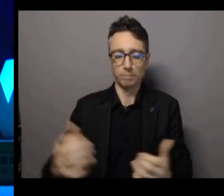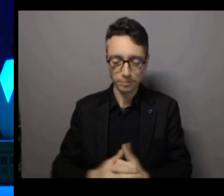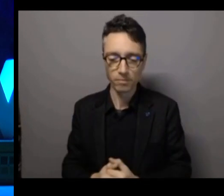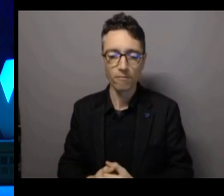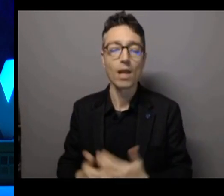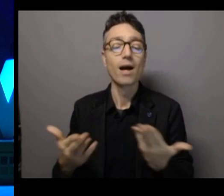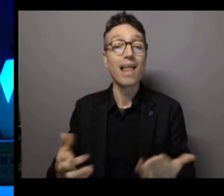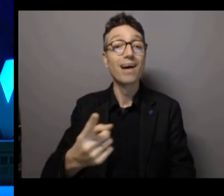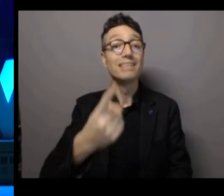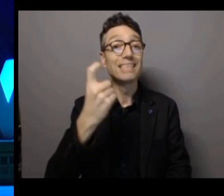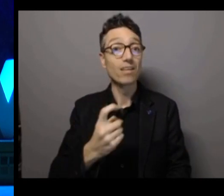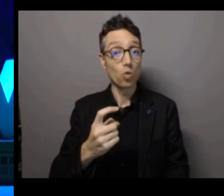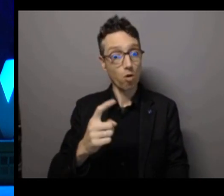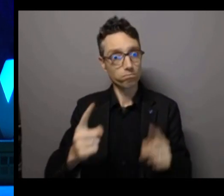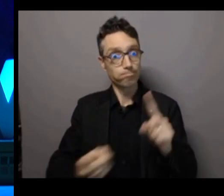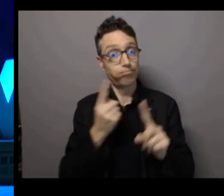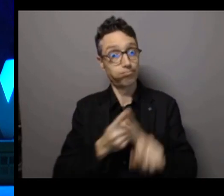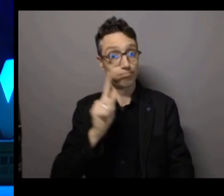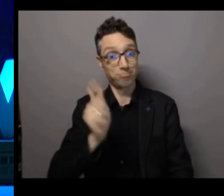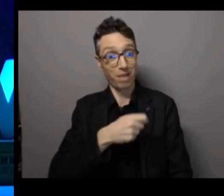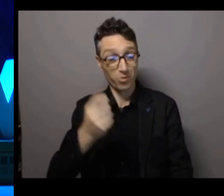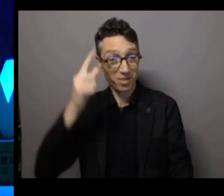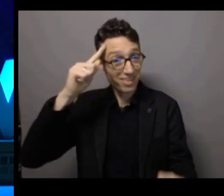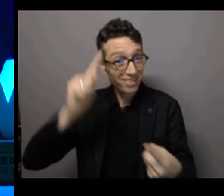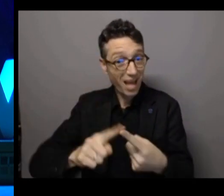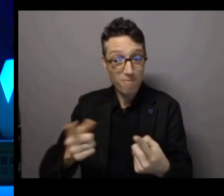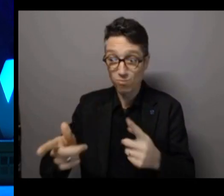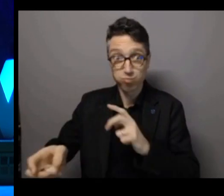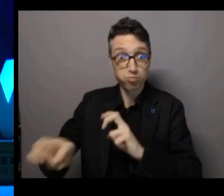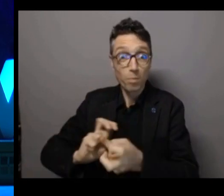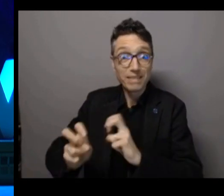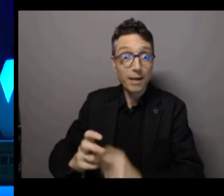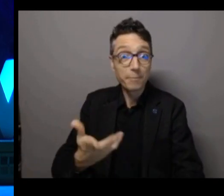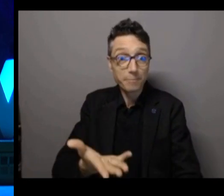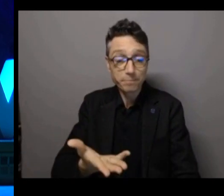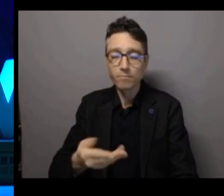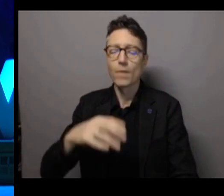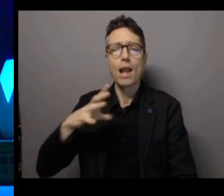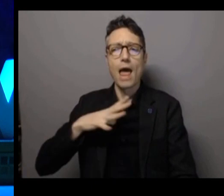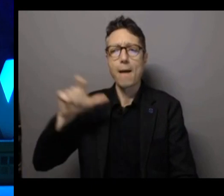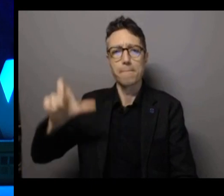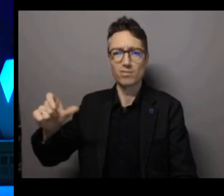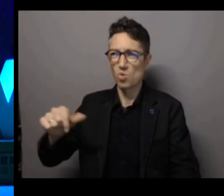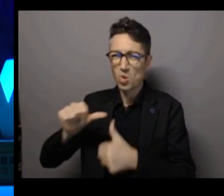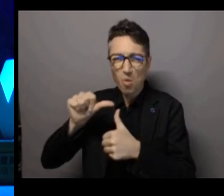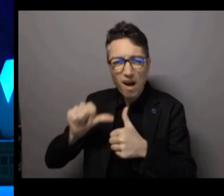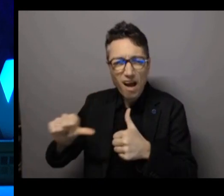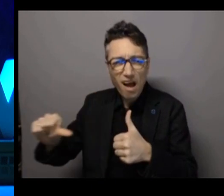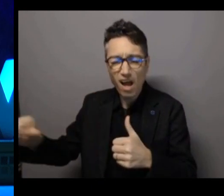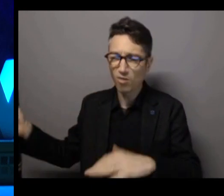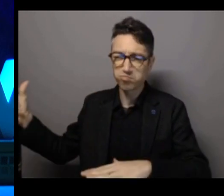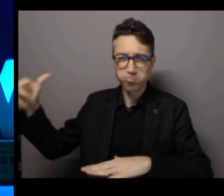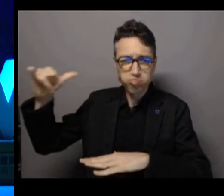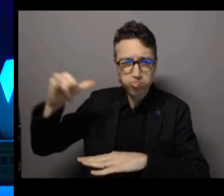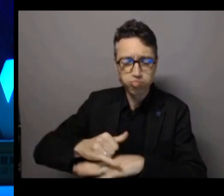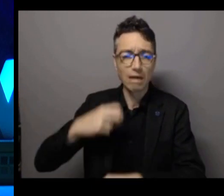celle de la mobilité. Alors nous le savons, il y a des voyageurs qui vont venir de très loin, qui vont prendre l'avion, le train, et donc